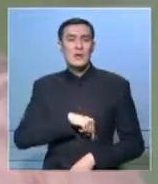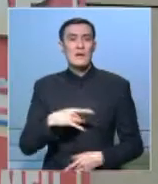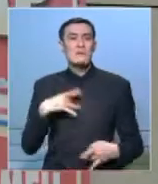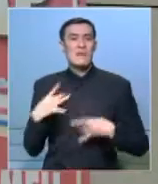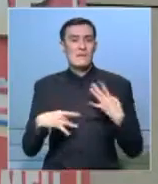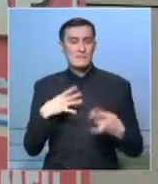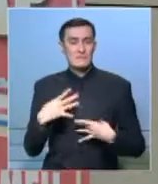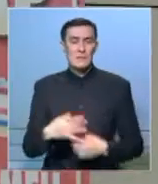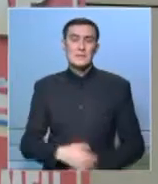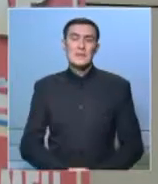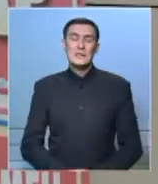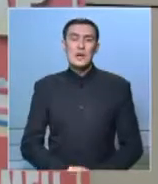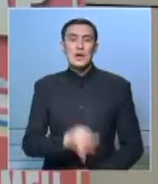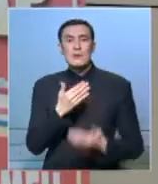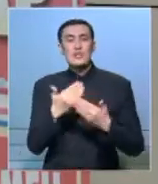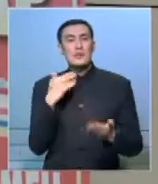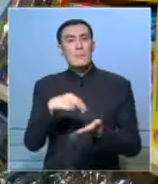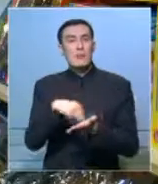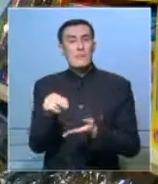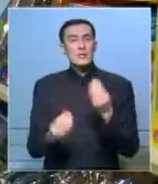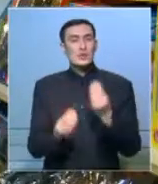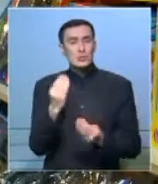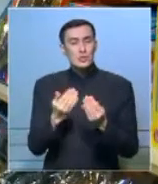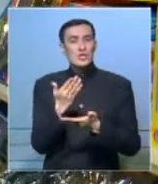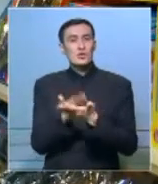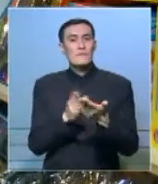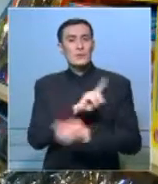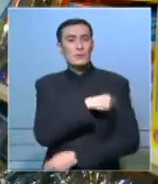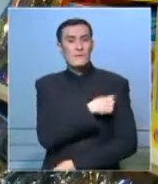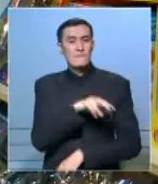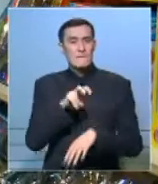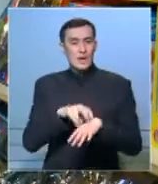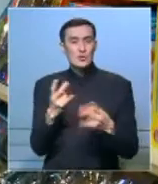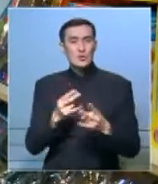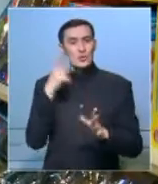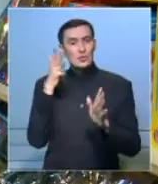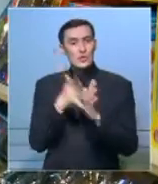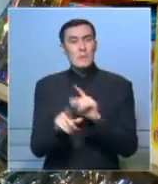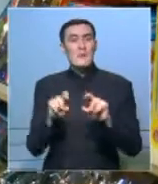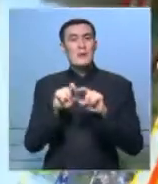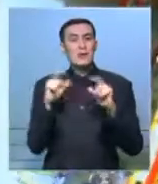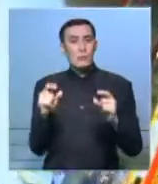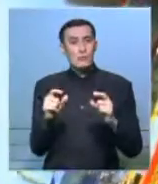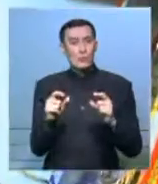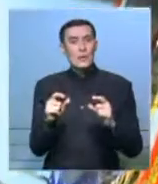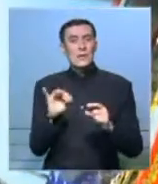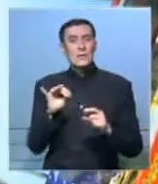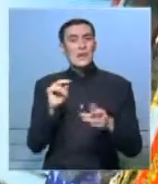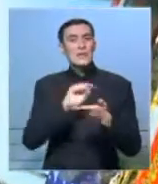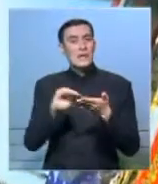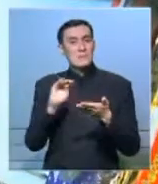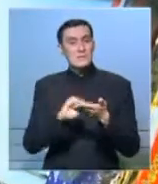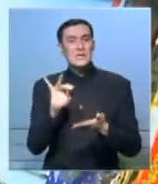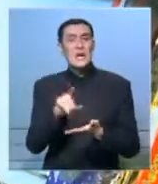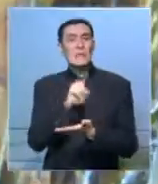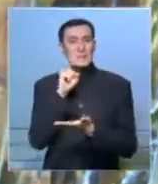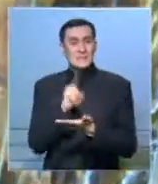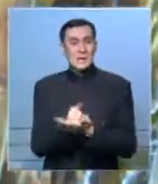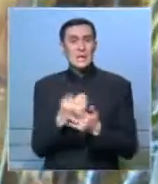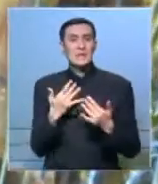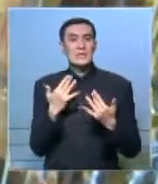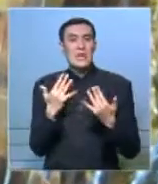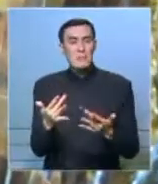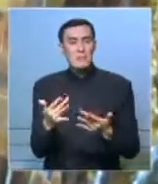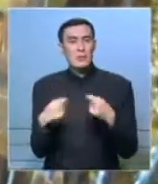системы. Прежде чем сделать покупку, советуют врачи, необходимо изучить маркировку, предупредительные надписи и обязательно